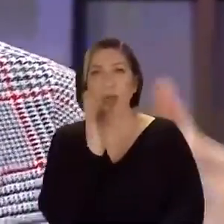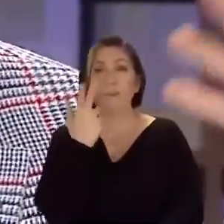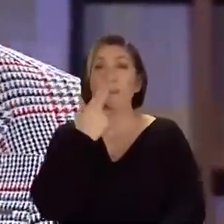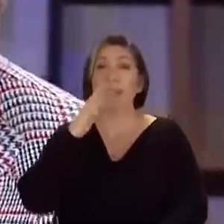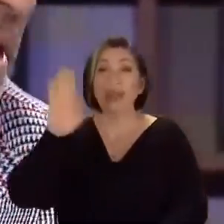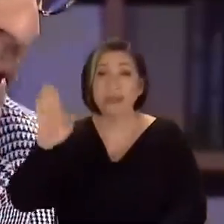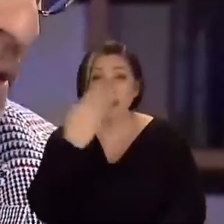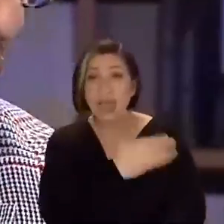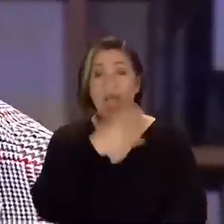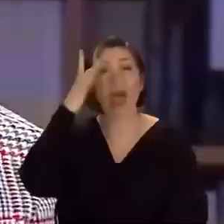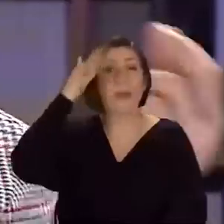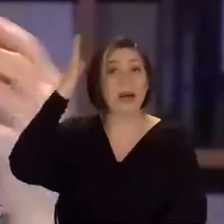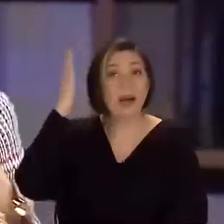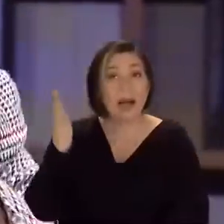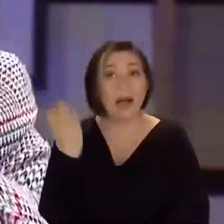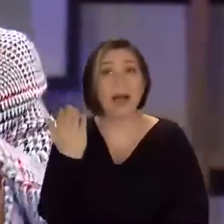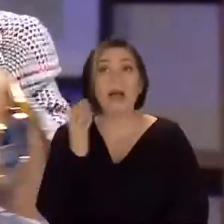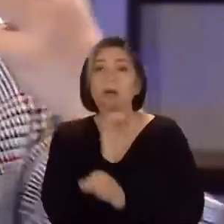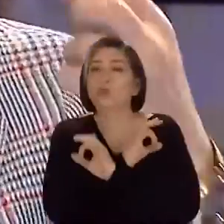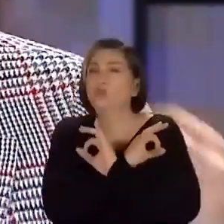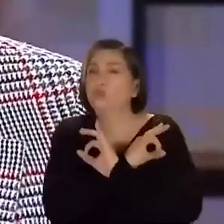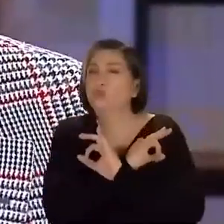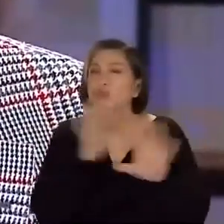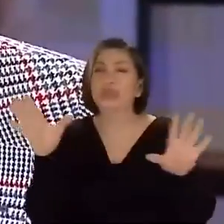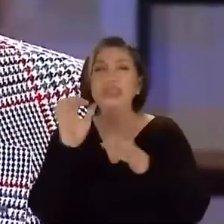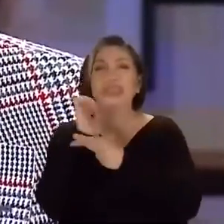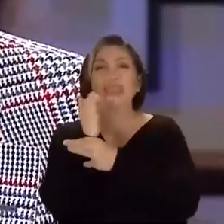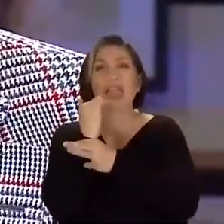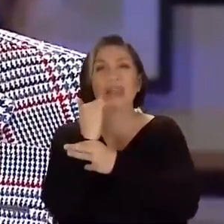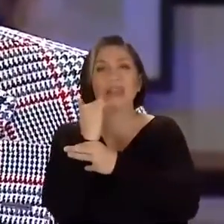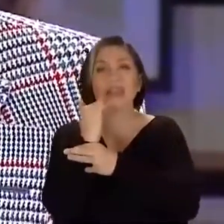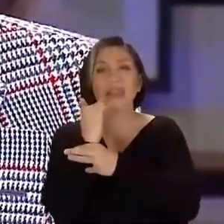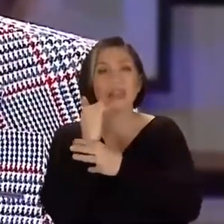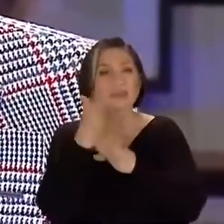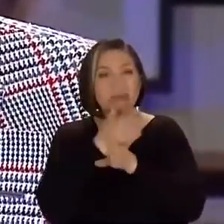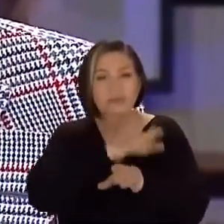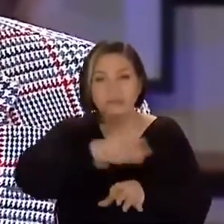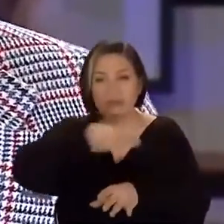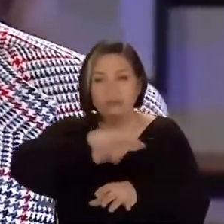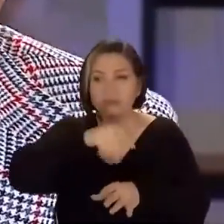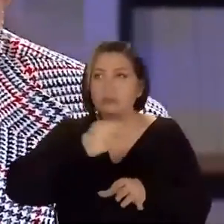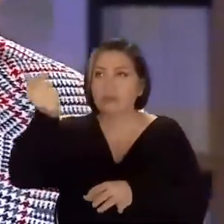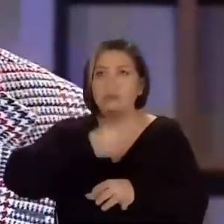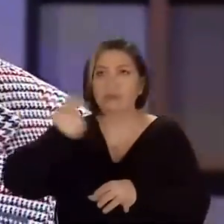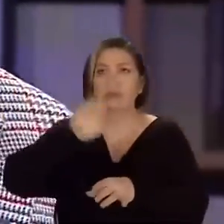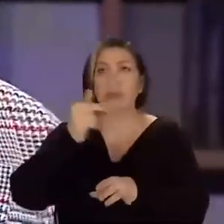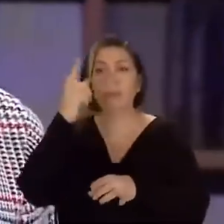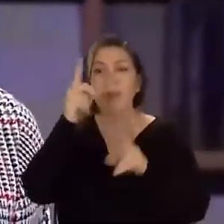Naziler hem Amerikalılar, değil mi? Müthiş bir sanat eseri kaçakçılığı var. Neden var? Bir tane